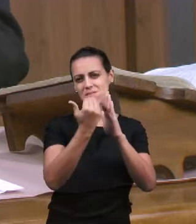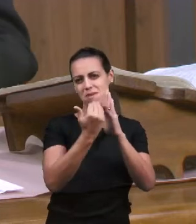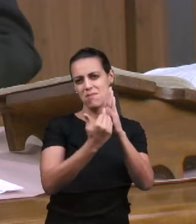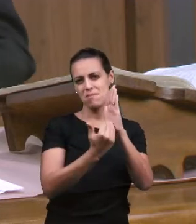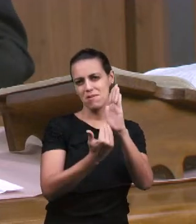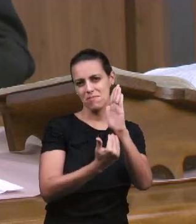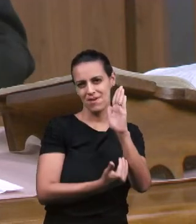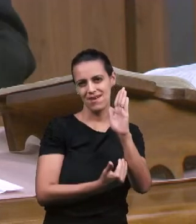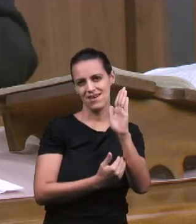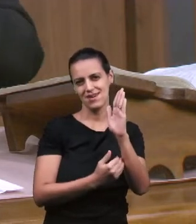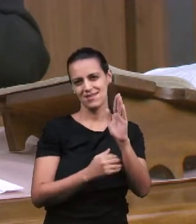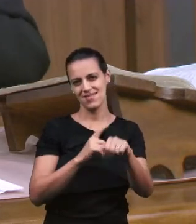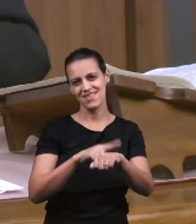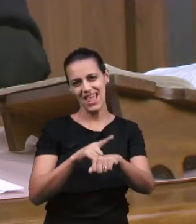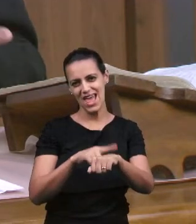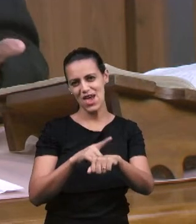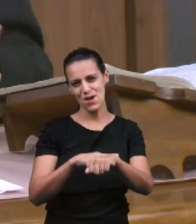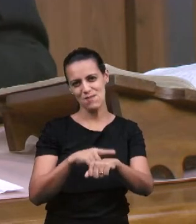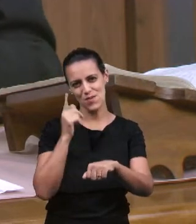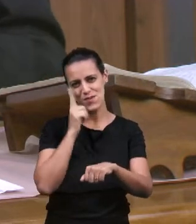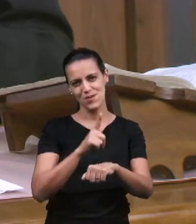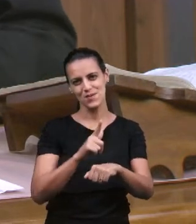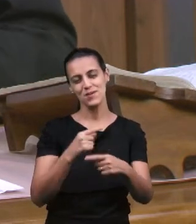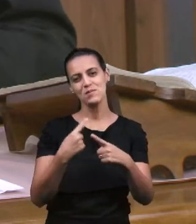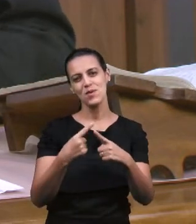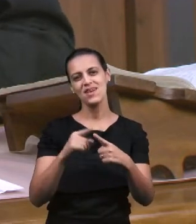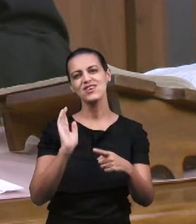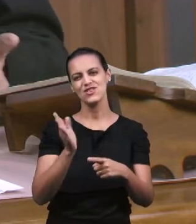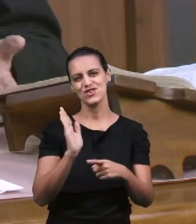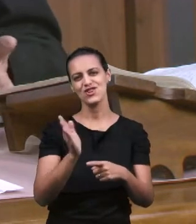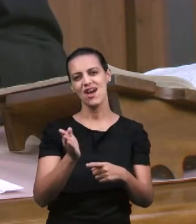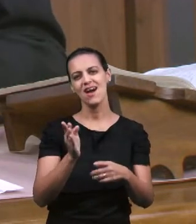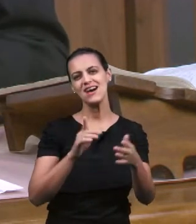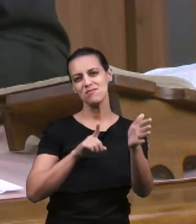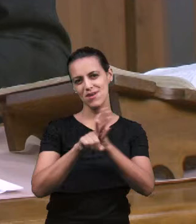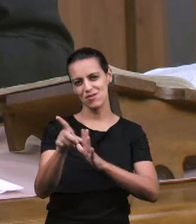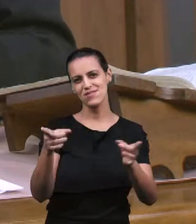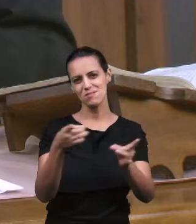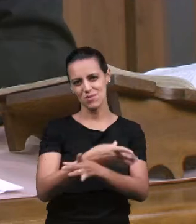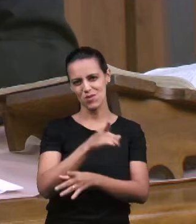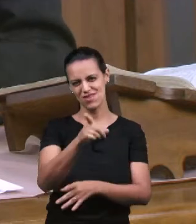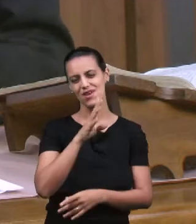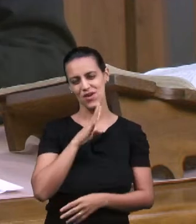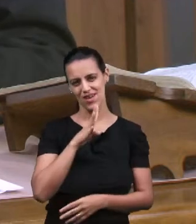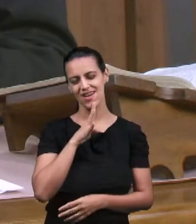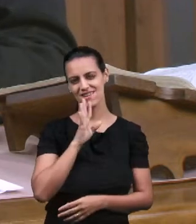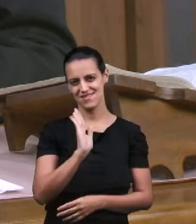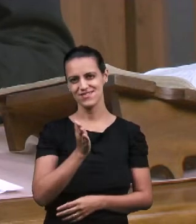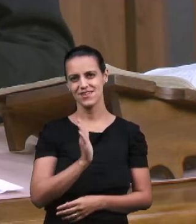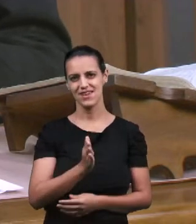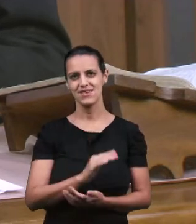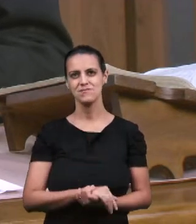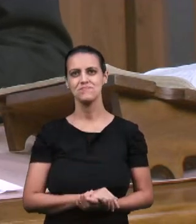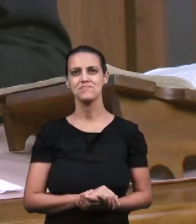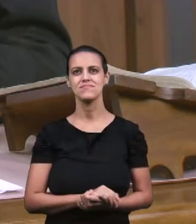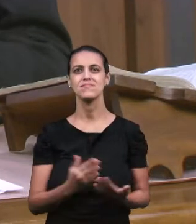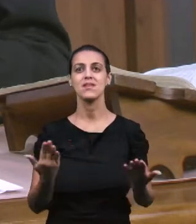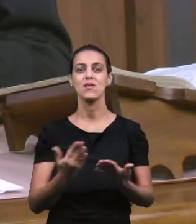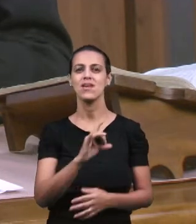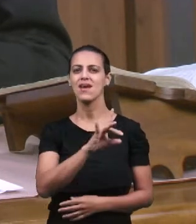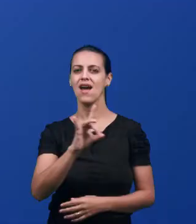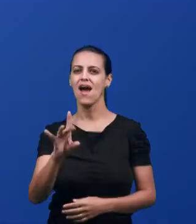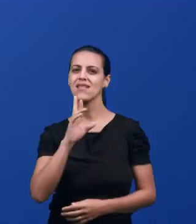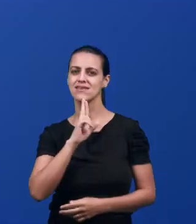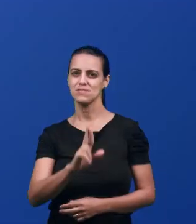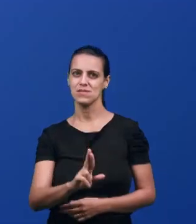ici quelques réponses dans la séquence une après l'autre afin de gagner du temps. Les questions ont été déjà formulées. Vous avez l'information des